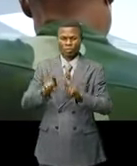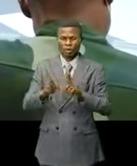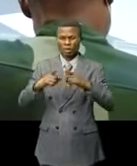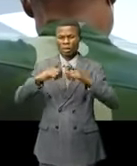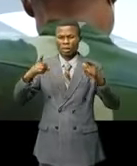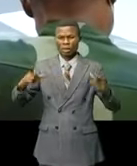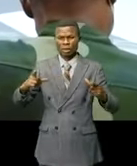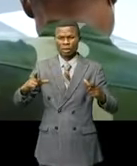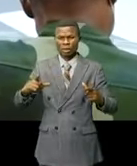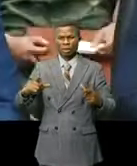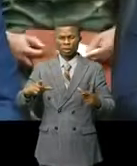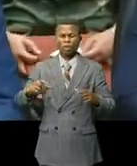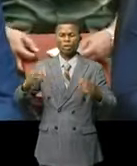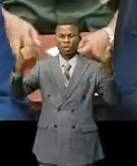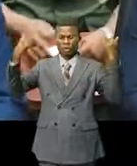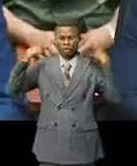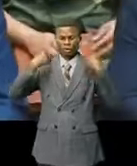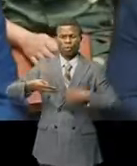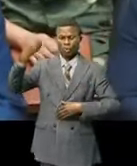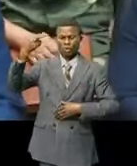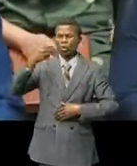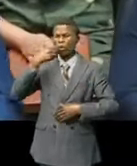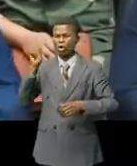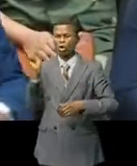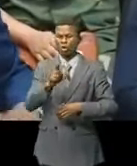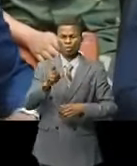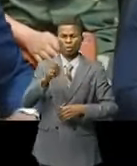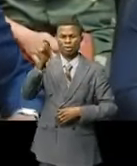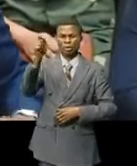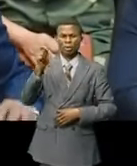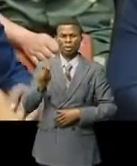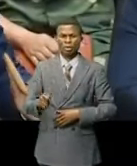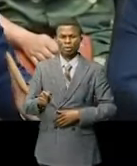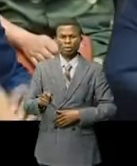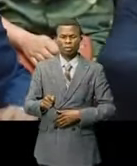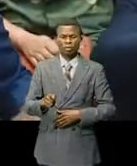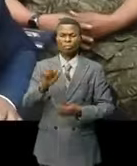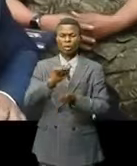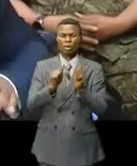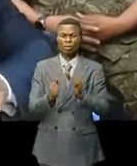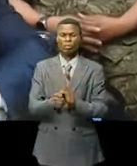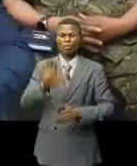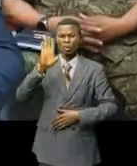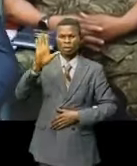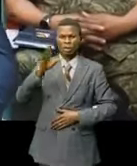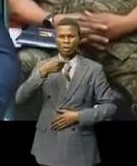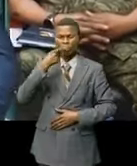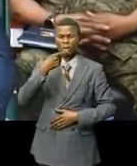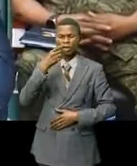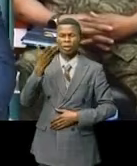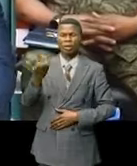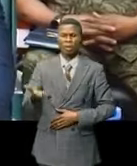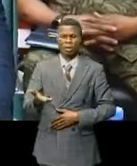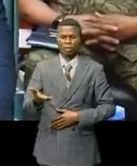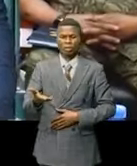au haut commandement militaire. 5 points figuraient à l'ordre du jour.